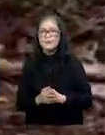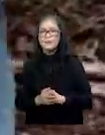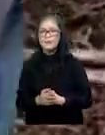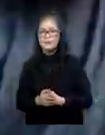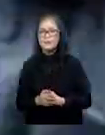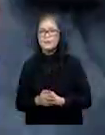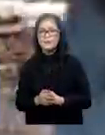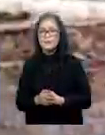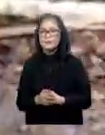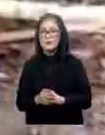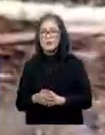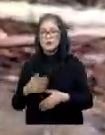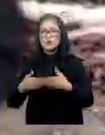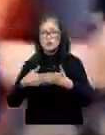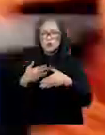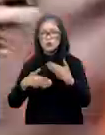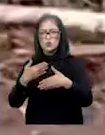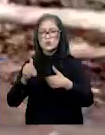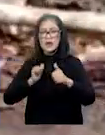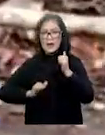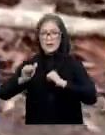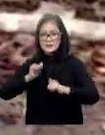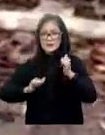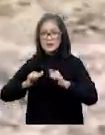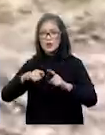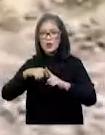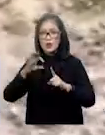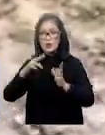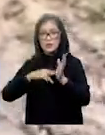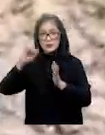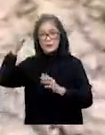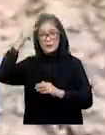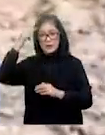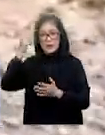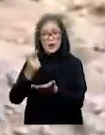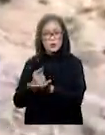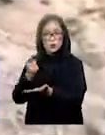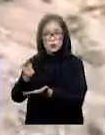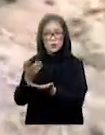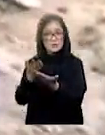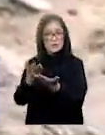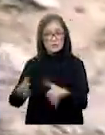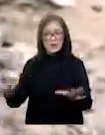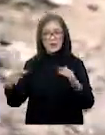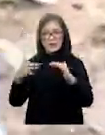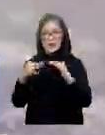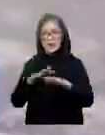Pihak ahli waris akan terus melakukan aksi sampai Pemkab Oki memenuhi tuntutan mereka, menyelesaikan sengketa lahan yang ada.